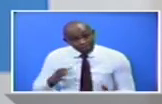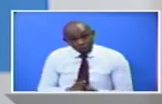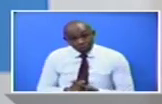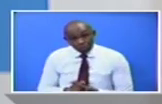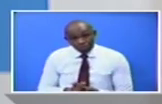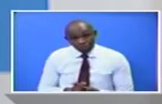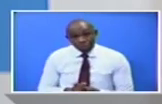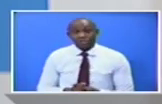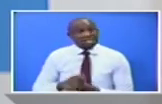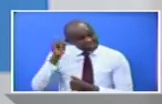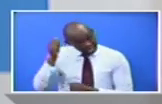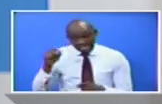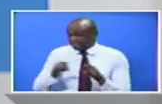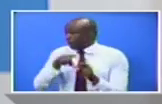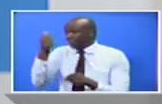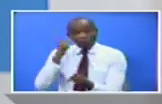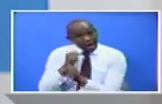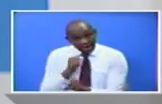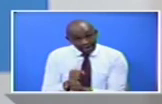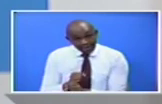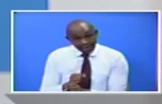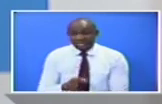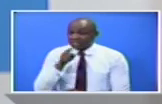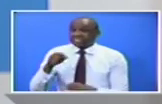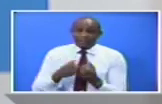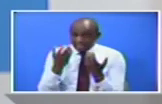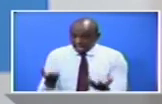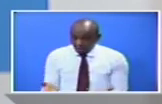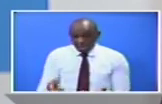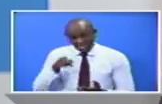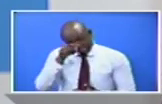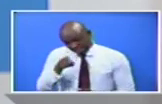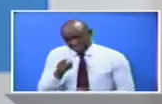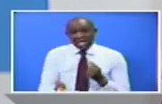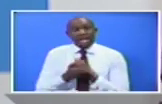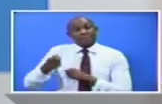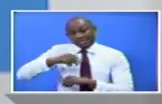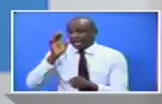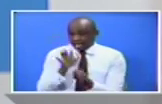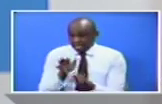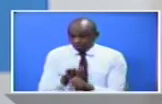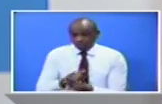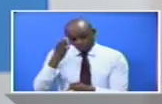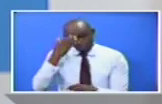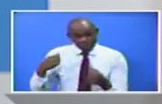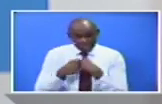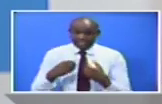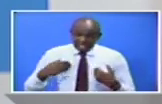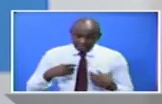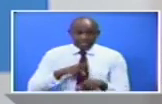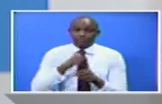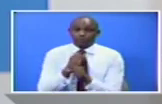yeyote humu nchini mwetu. Sasa hii imekuwa ni jambo limetusaidia sana kujua hata changamoto anapitia